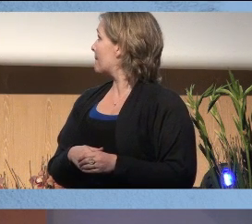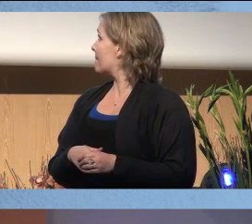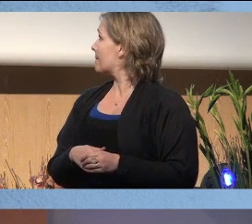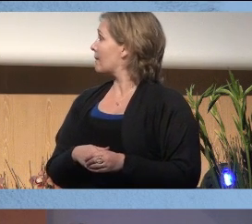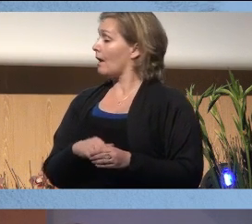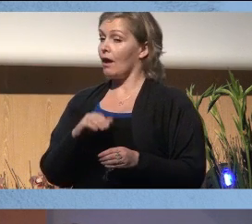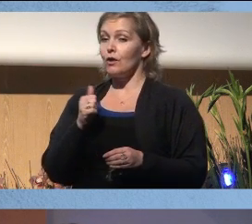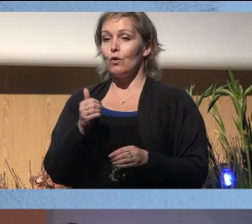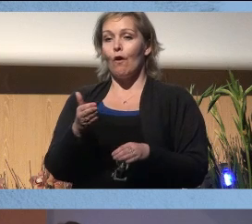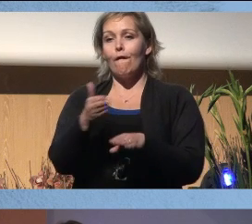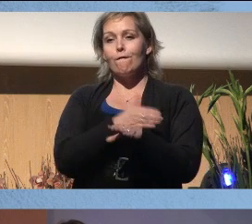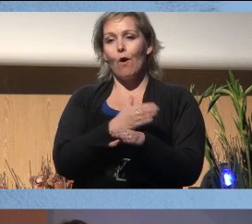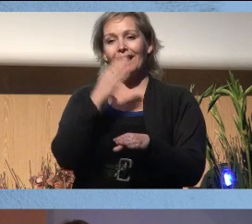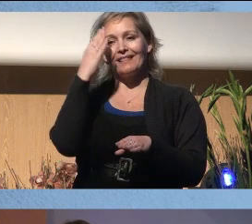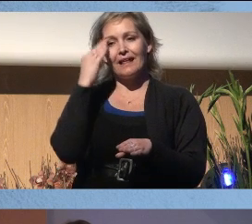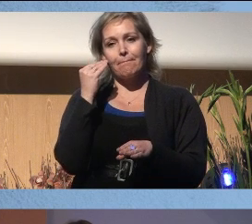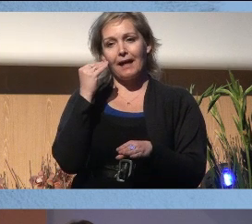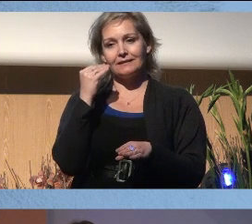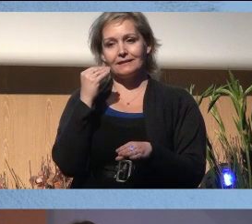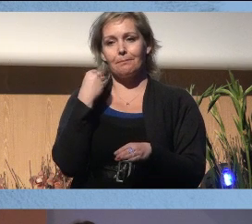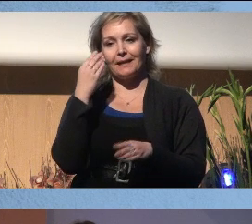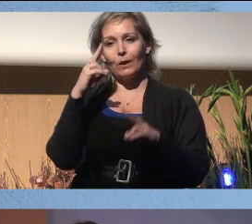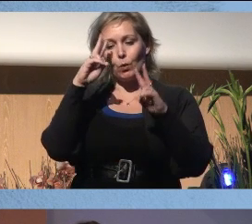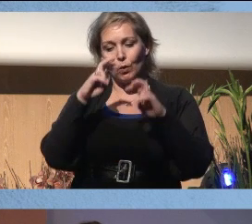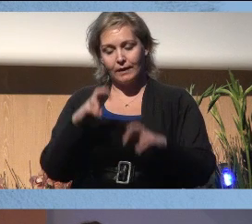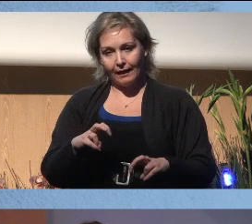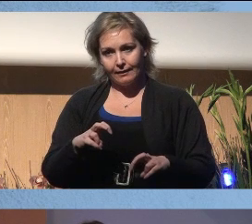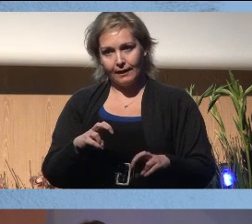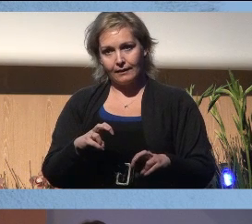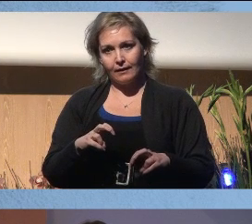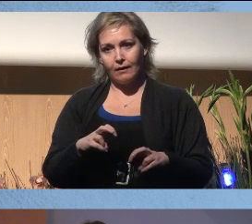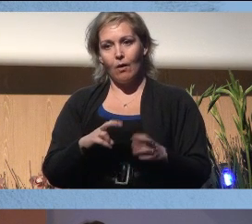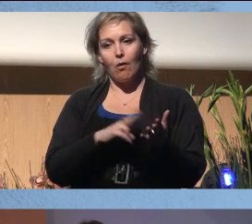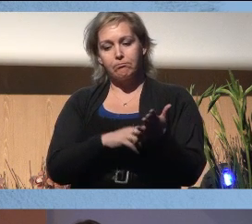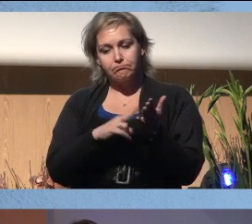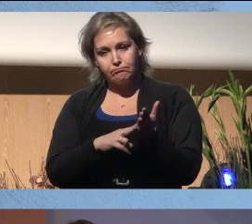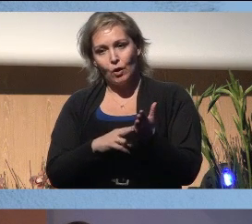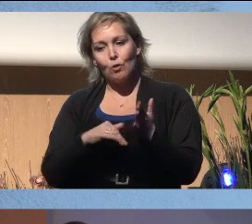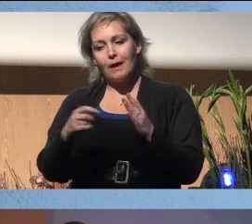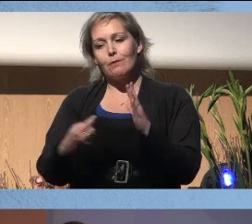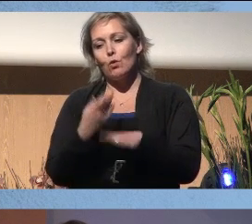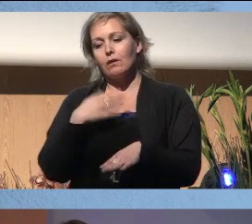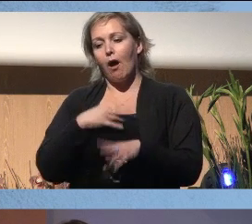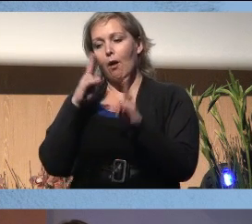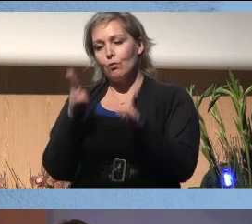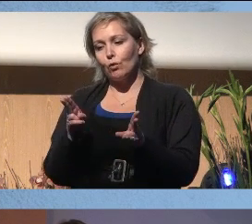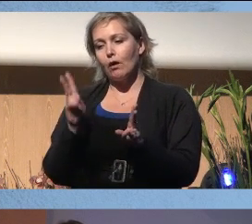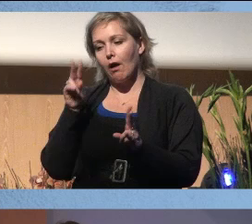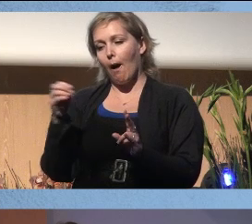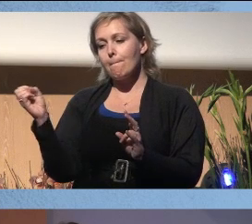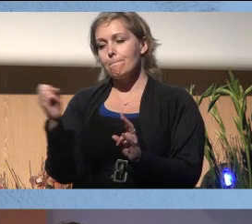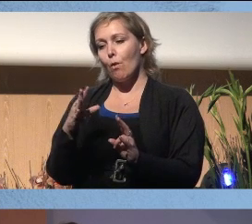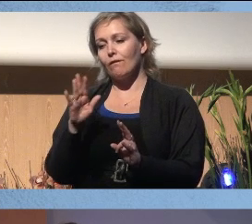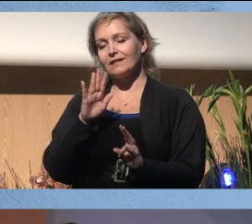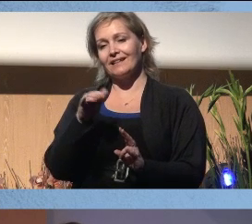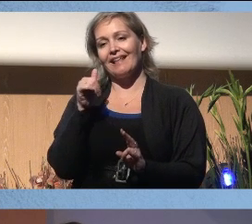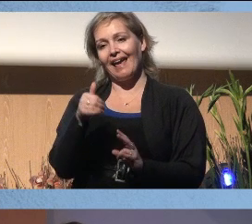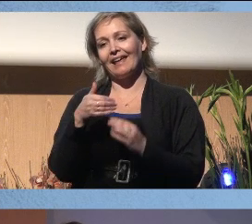Jo tidligere en demenssykdom blir utredet og verifisert, det større mulighet har brukeren til å påvirke sin egen